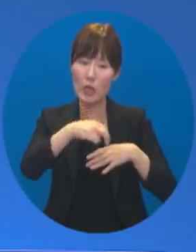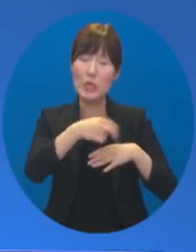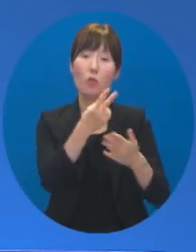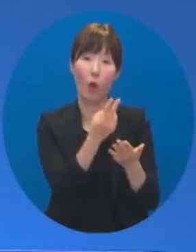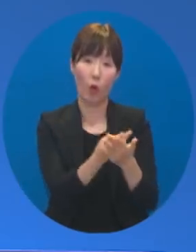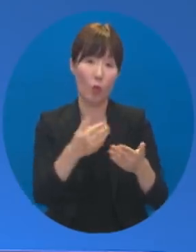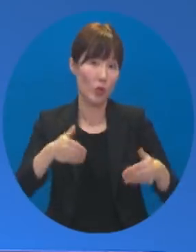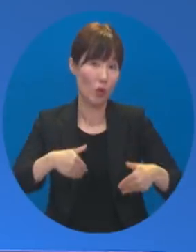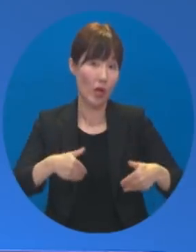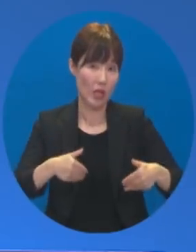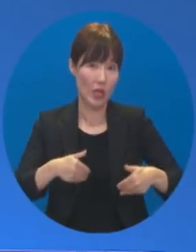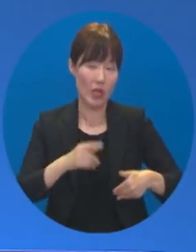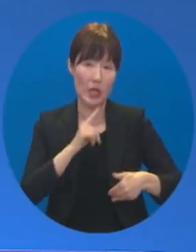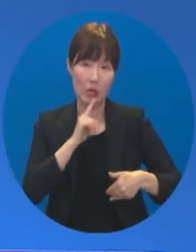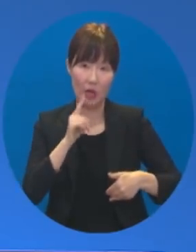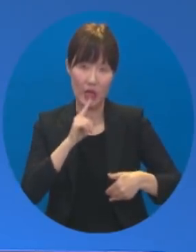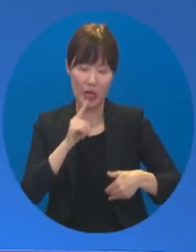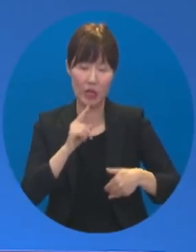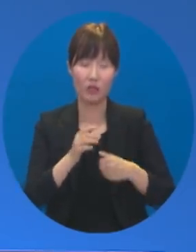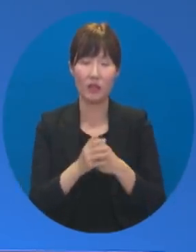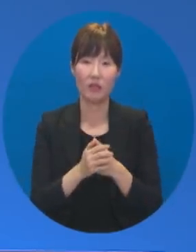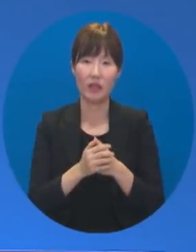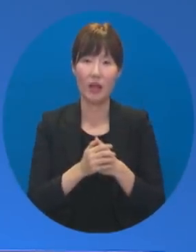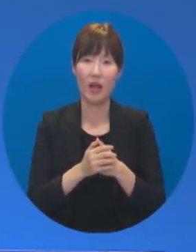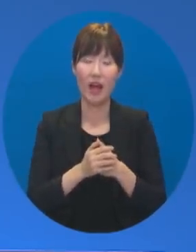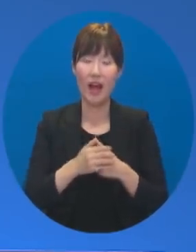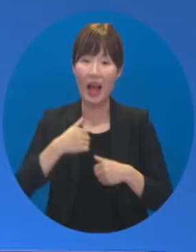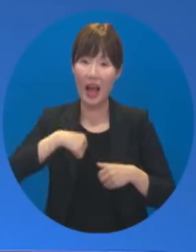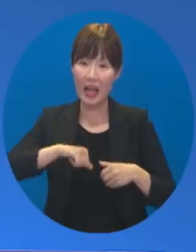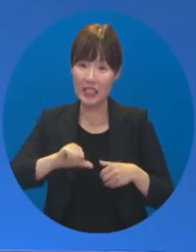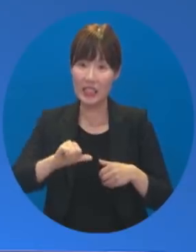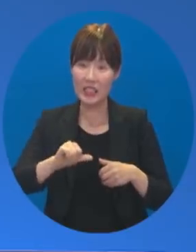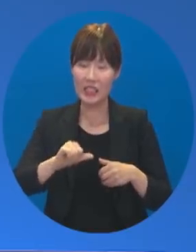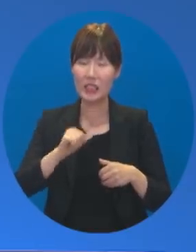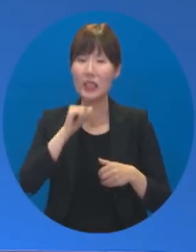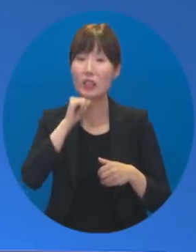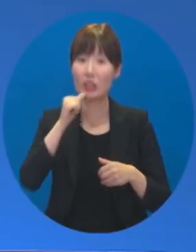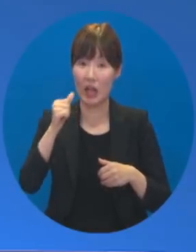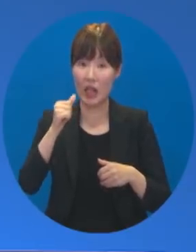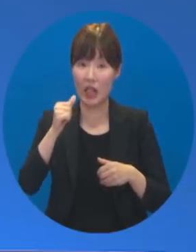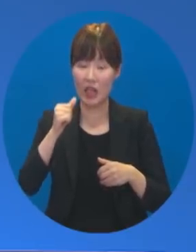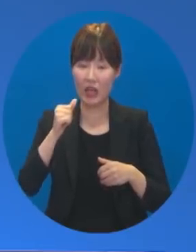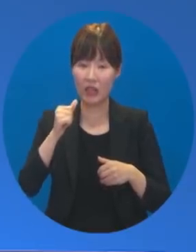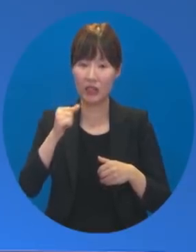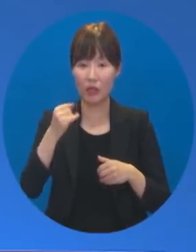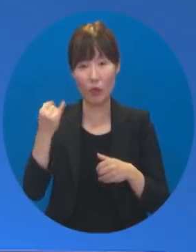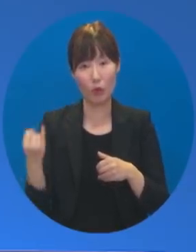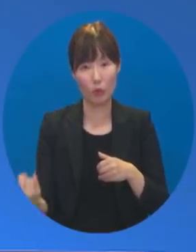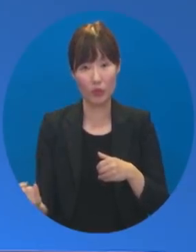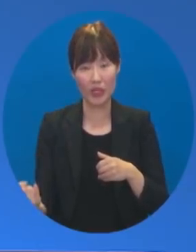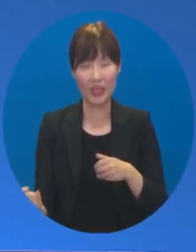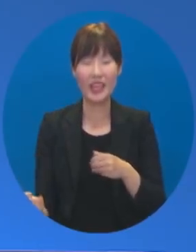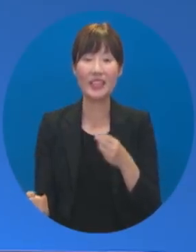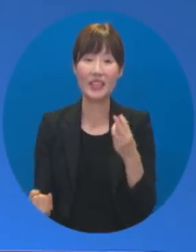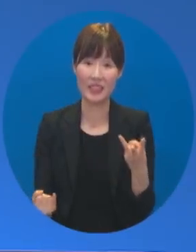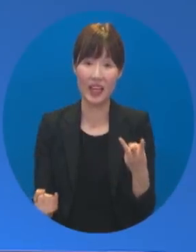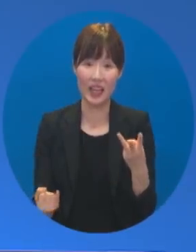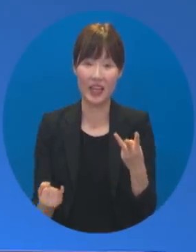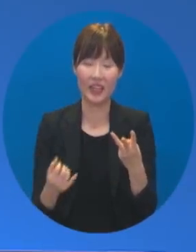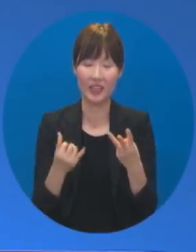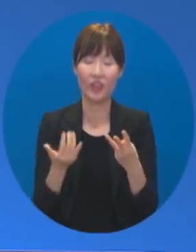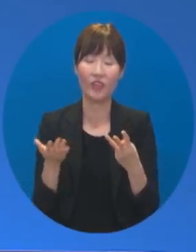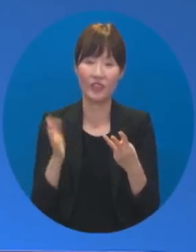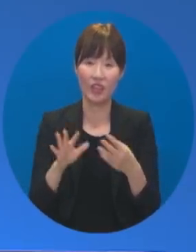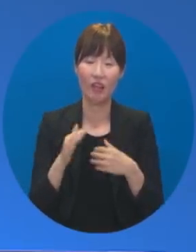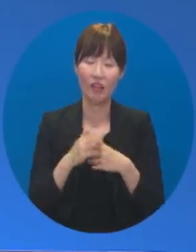원기는 5살이었고 원기 동생 수혜는 3살이었는데 제가 뭐 3살짜리 아이를 돌볼 수 있는